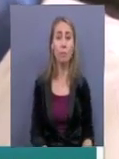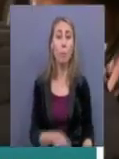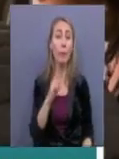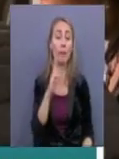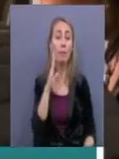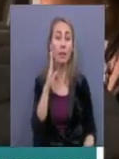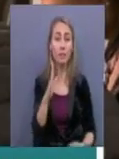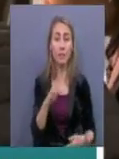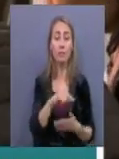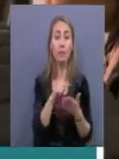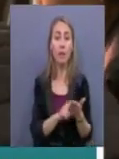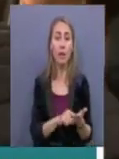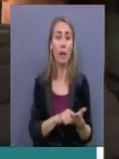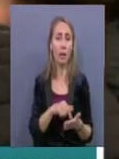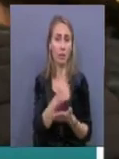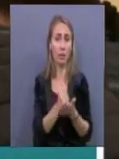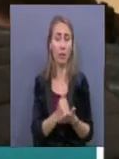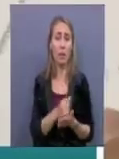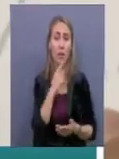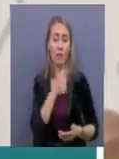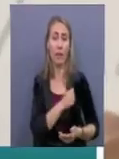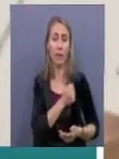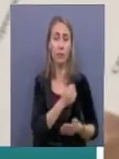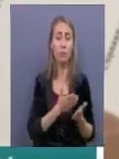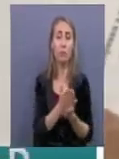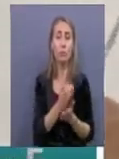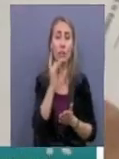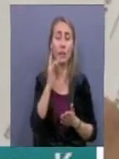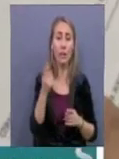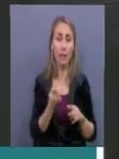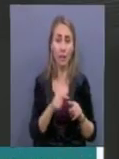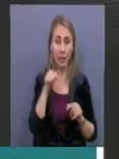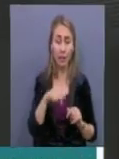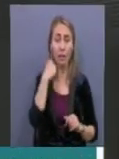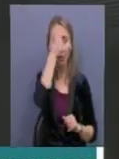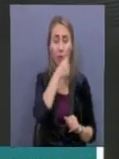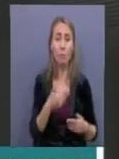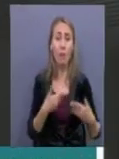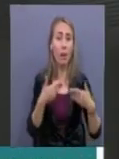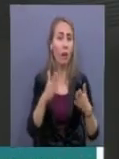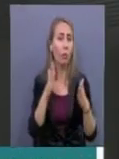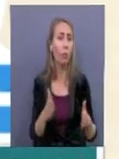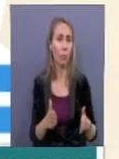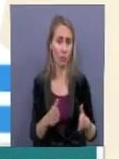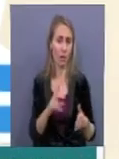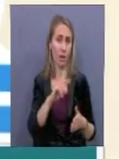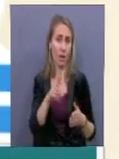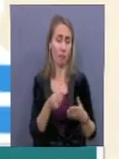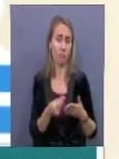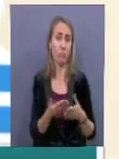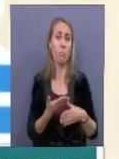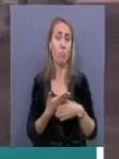қызмет атқарады. Мысалы, елбасы белгілеген міндеттердің бірі әскери қызметшілерге пәтер ұсыну осы қаржы ұйымының құзыретінде. Бұл